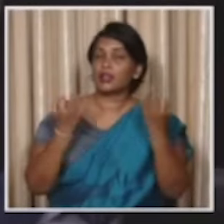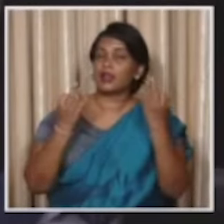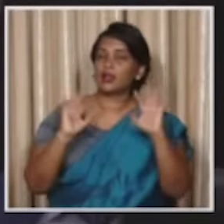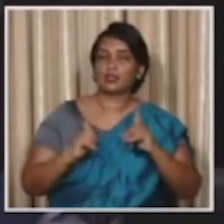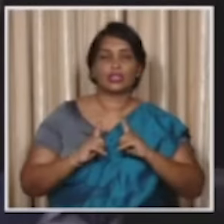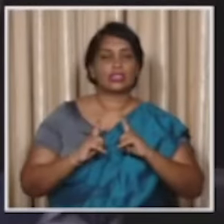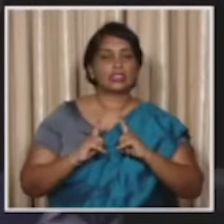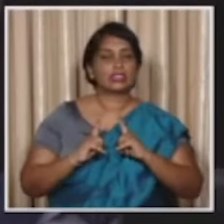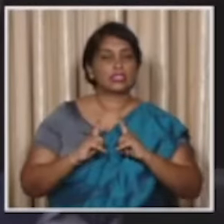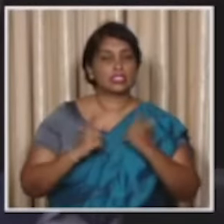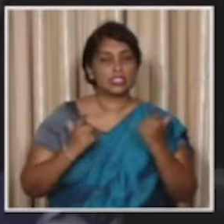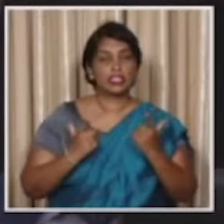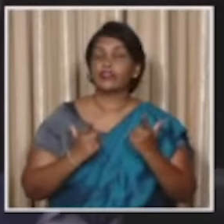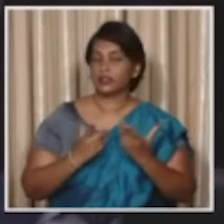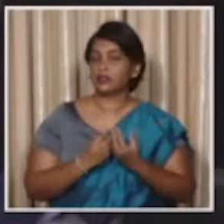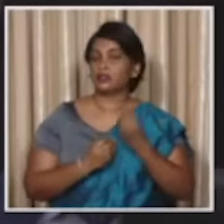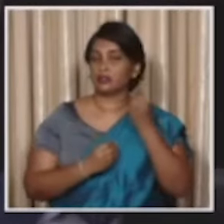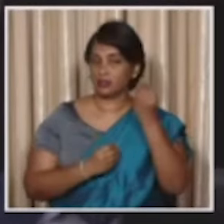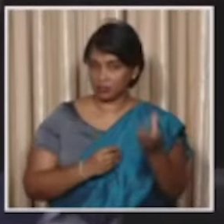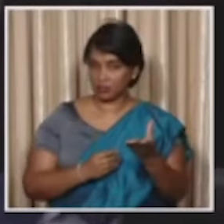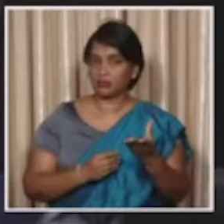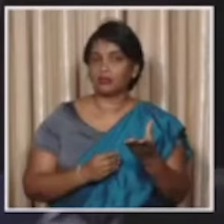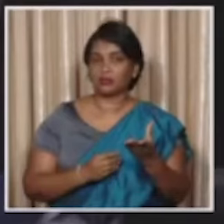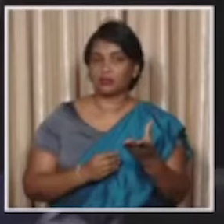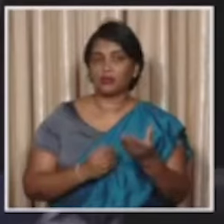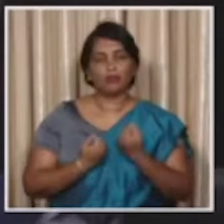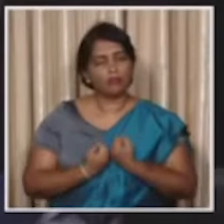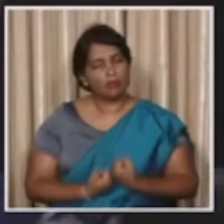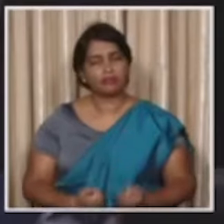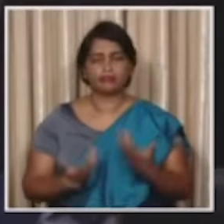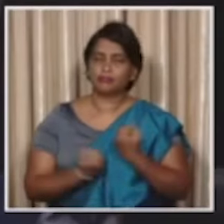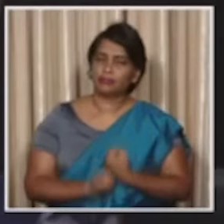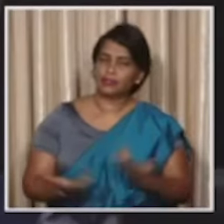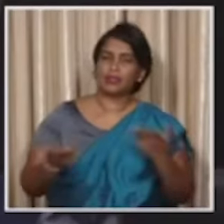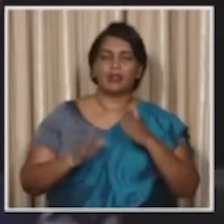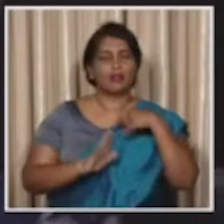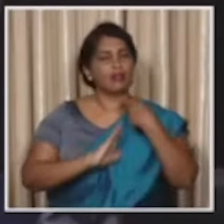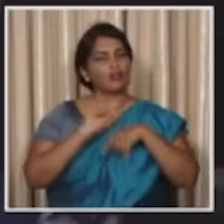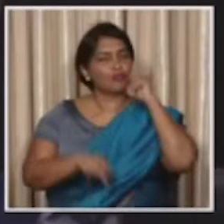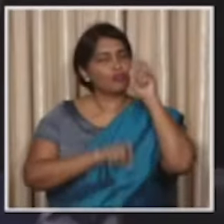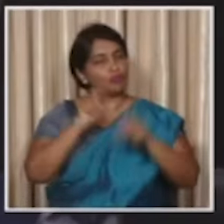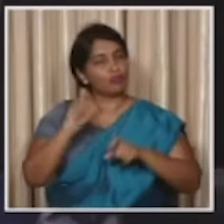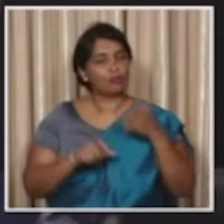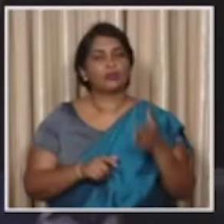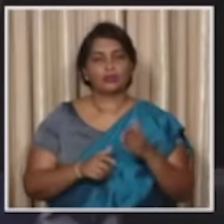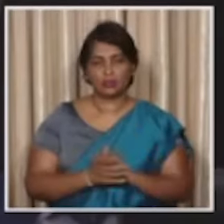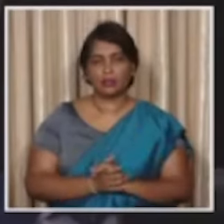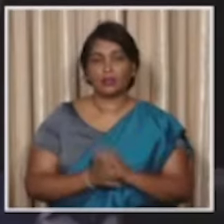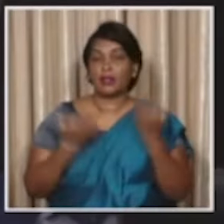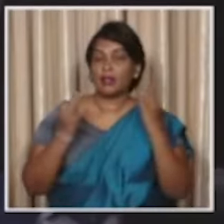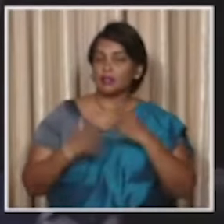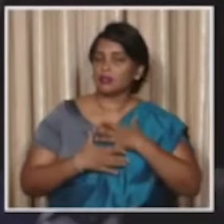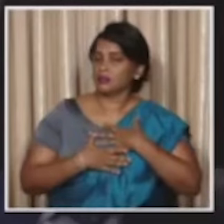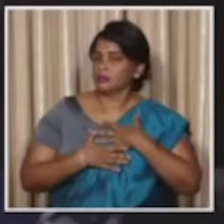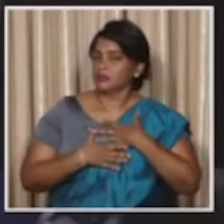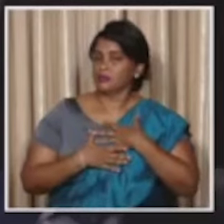ජීවත් වෙන්න උරුමය උපන් නූපන් මේ රටේ ඉන්න ජනතාවට නිදහසේ උස්ම